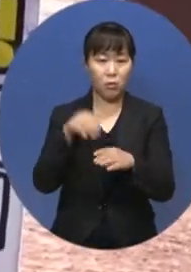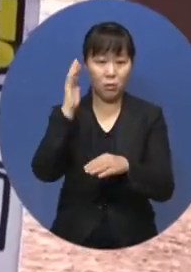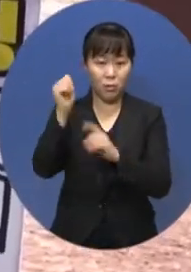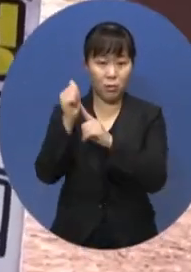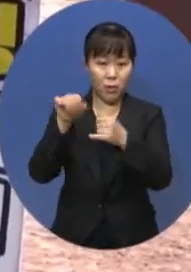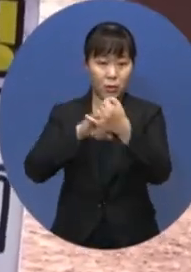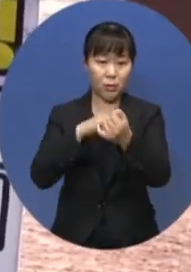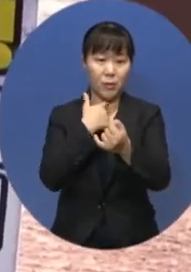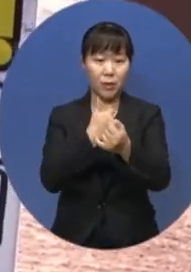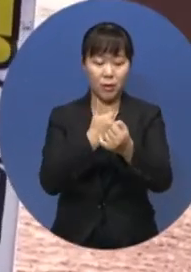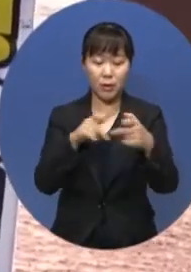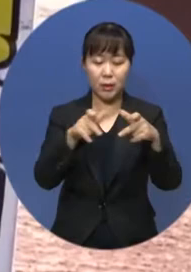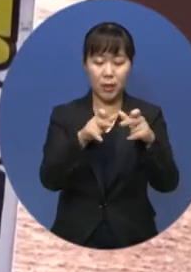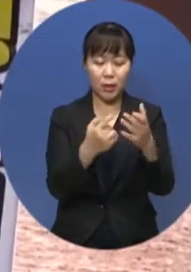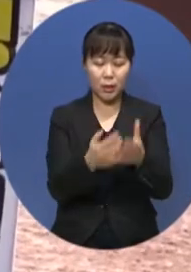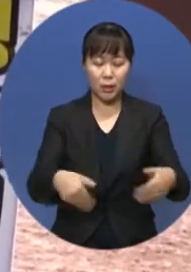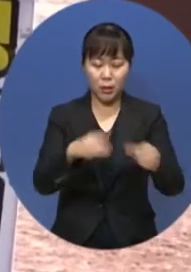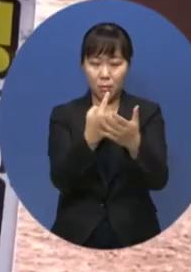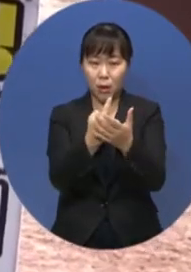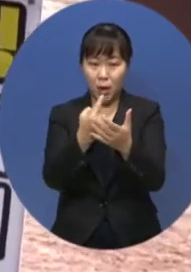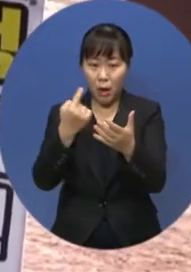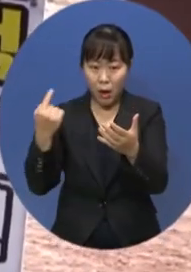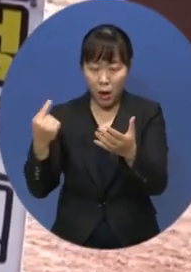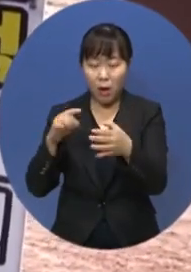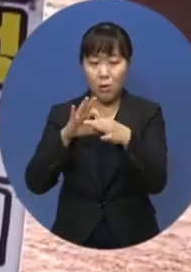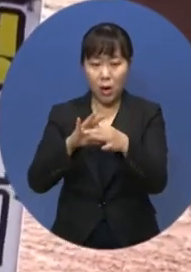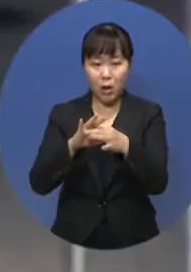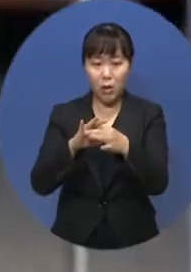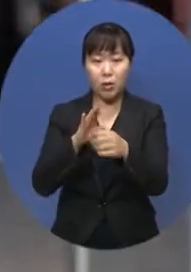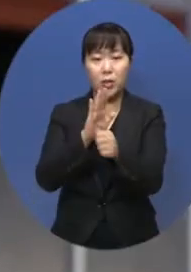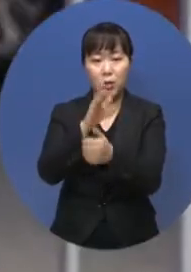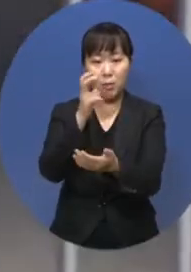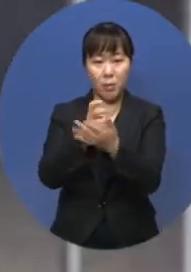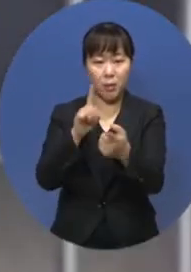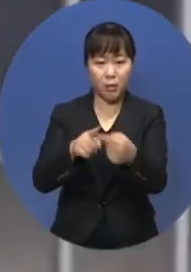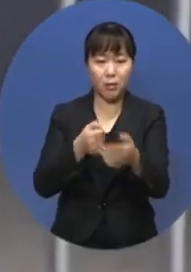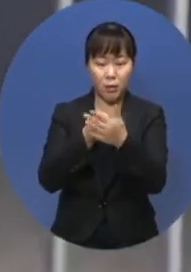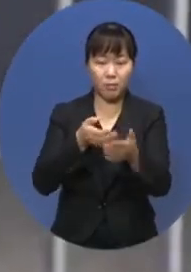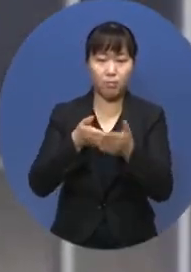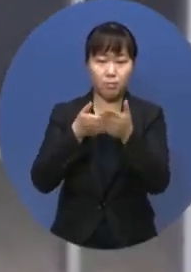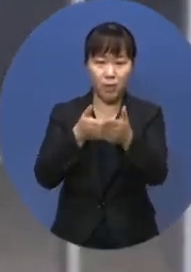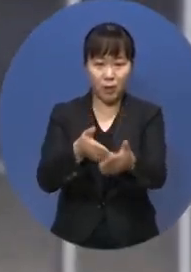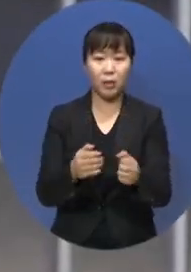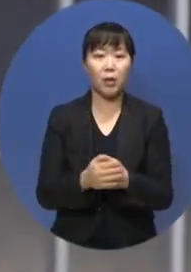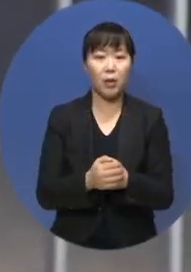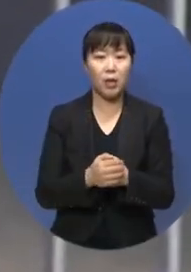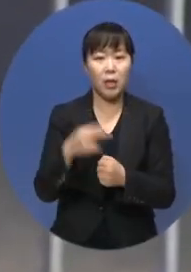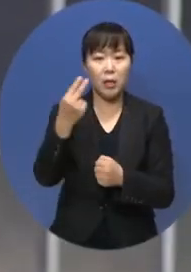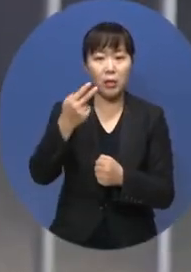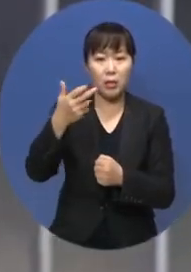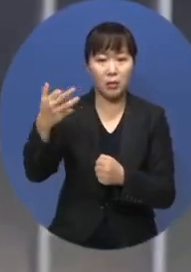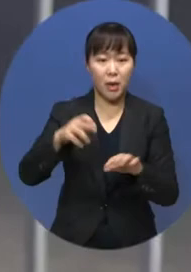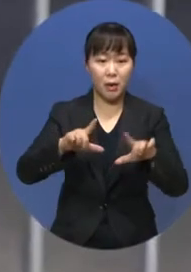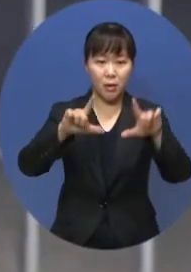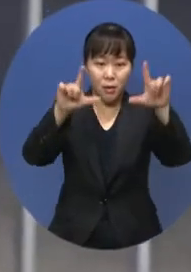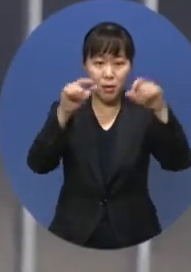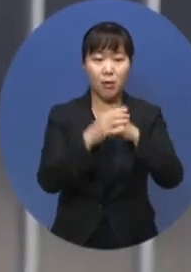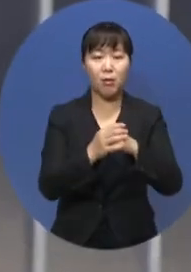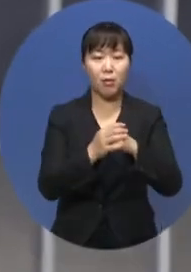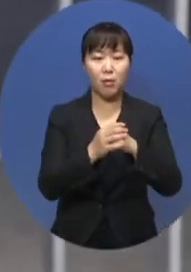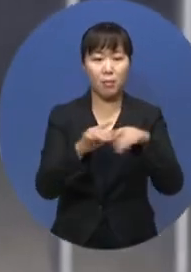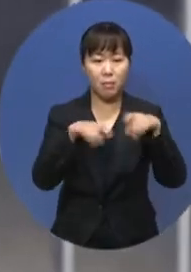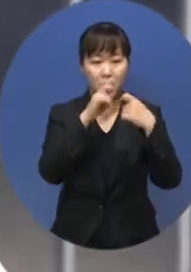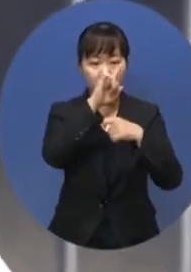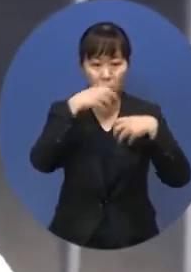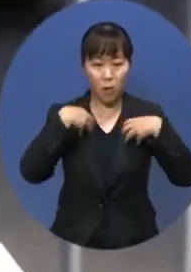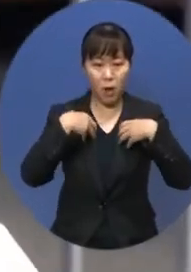약속한 장애인 탈시설 지원법 제정을 촉구했습니다. 보건복지부는 2018년 탈시설 민관협의체